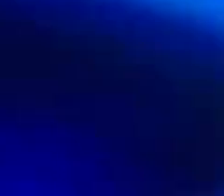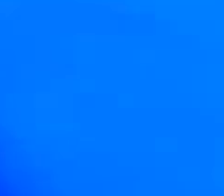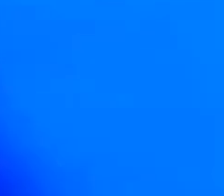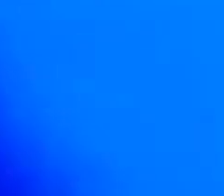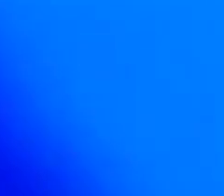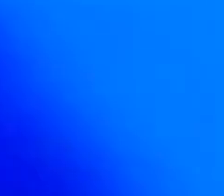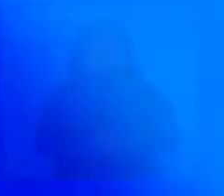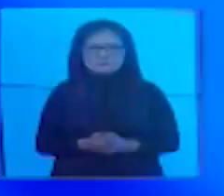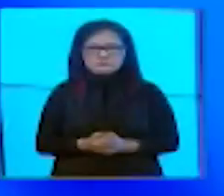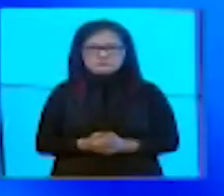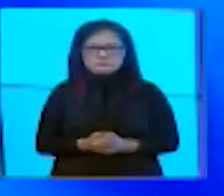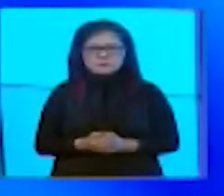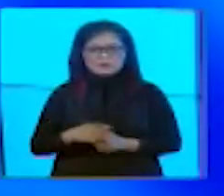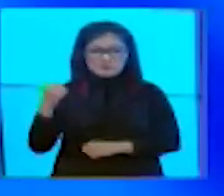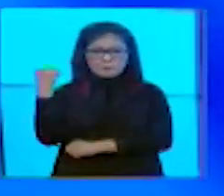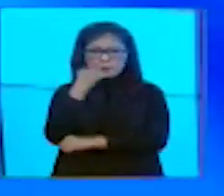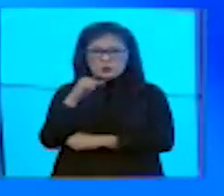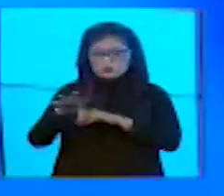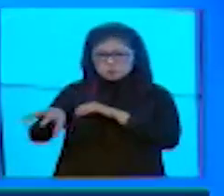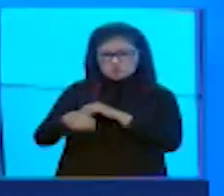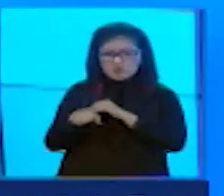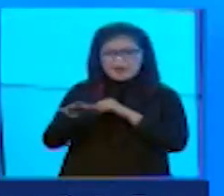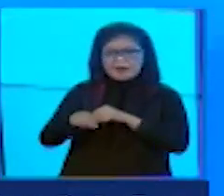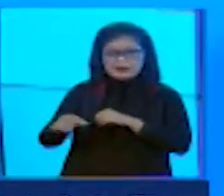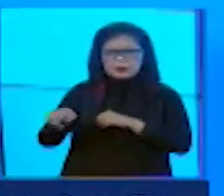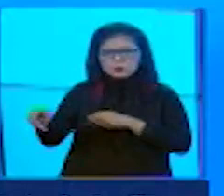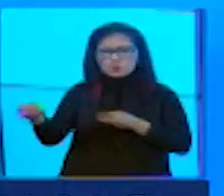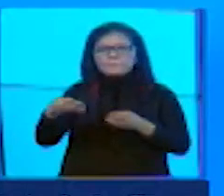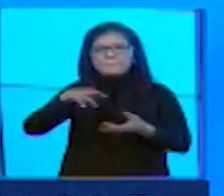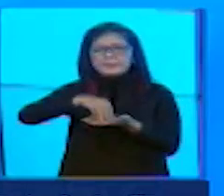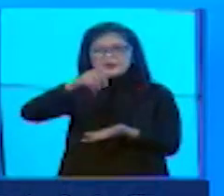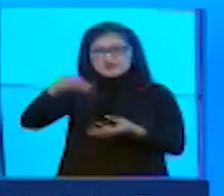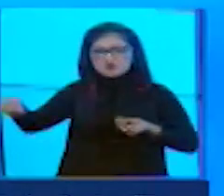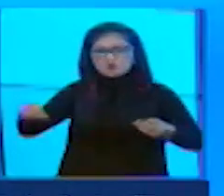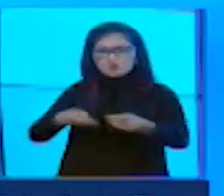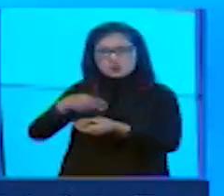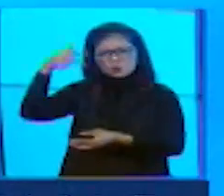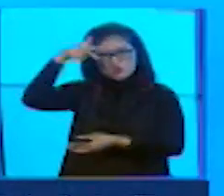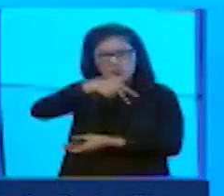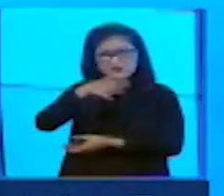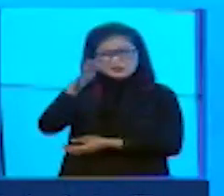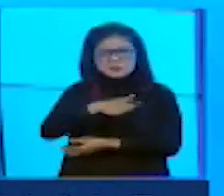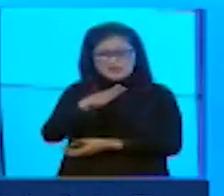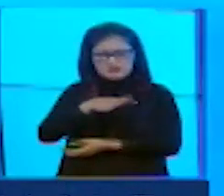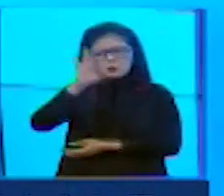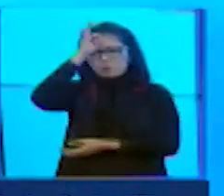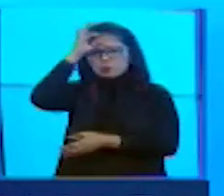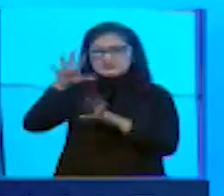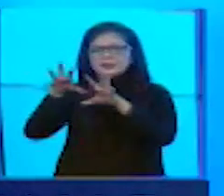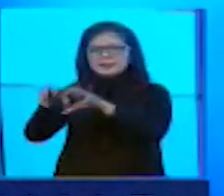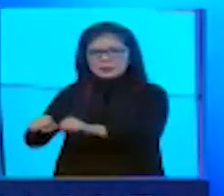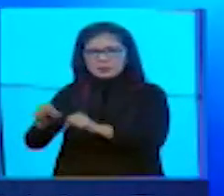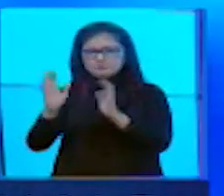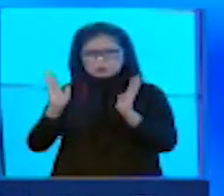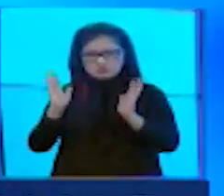kembali bersama kami. Pelaku penculikan anak ditukar beras di Makassar, Sulawesi Selatan berhasil ditangkap. Dari pengakuan tersangka, uang